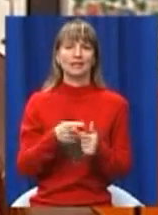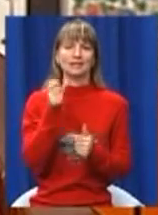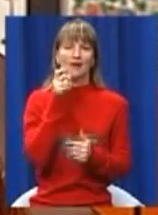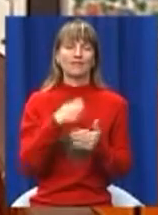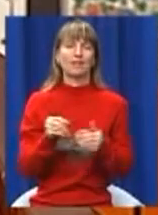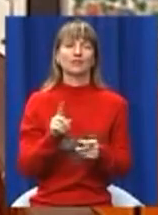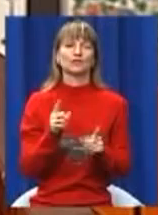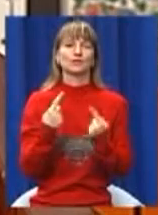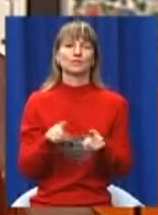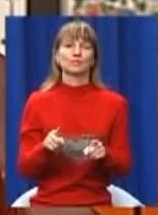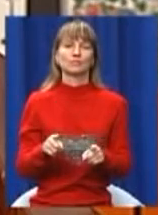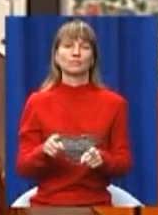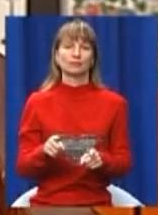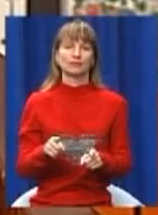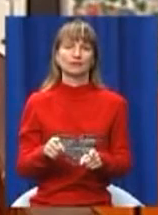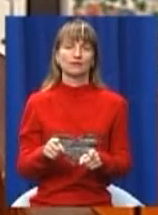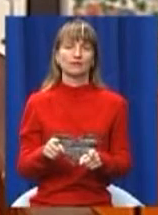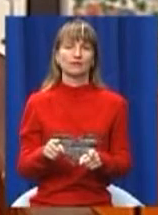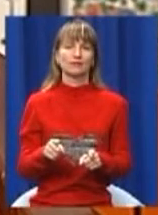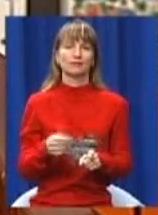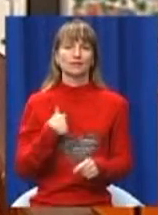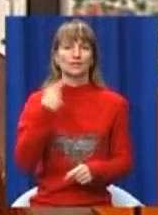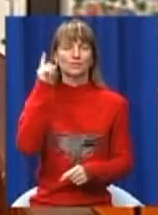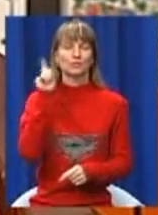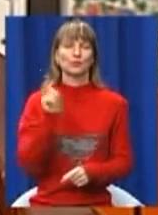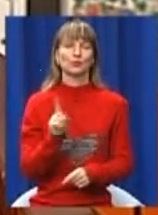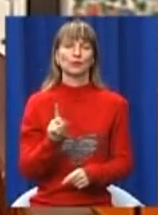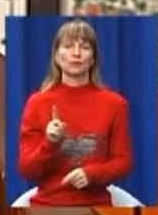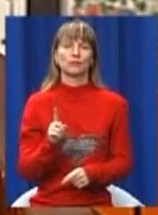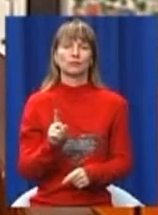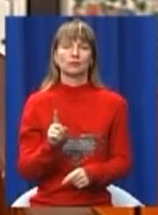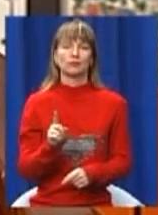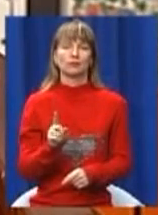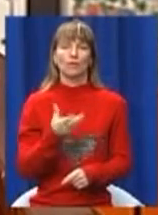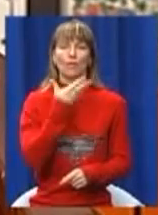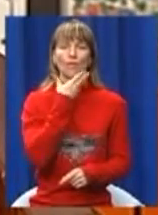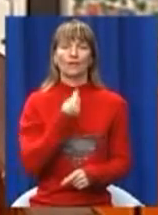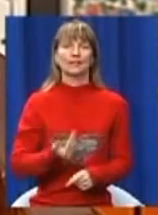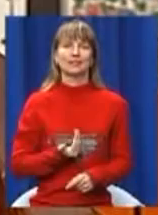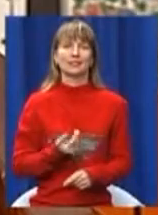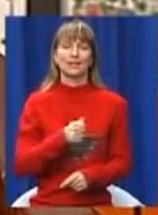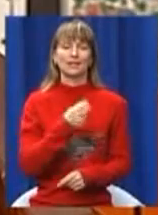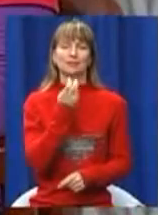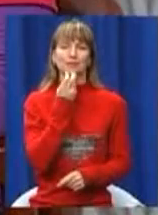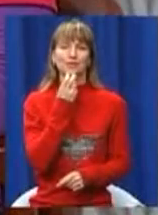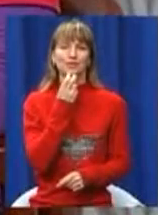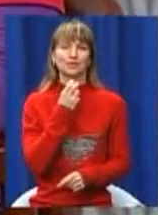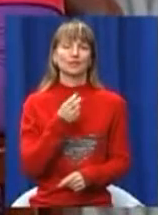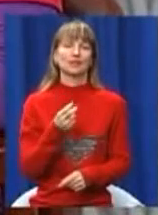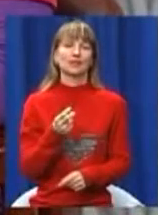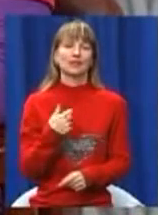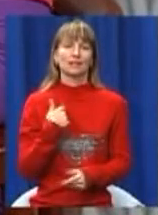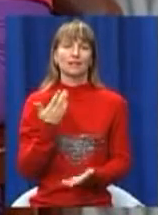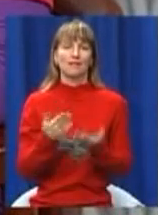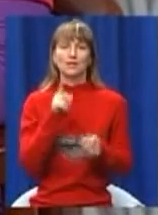вата, чи ще можливо мені, якось? Мені, ну, здається, що борода дідуся найсмішніша. І вона,